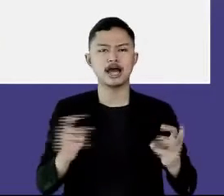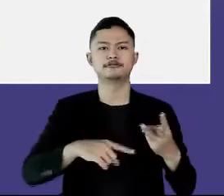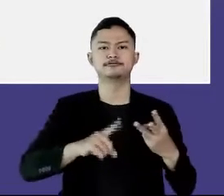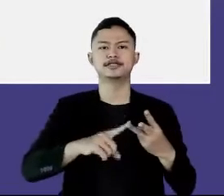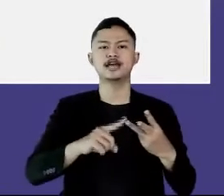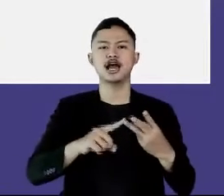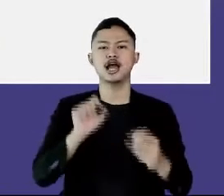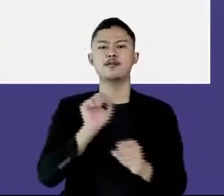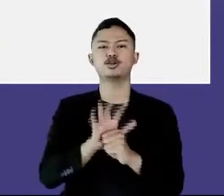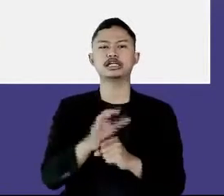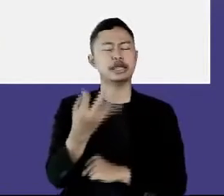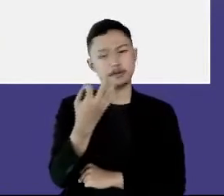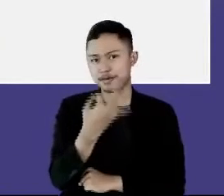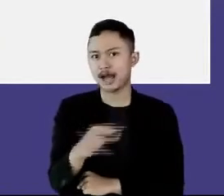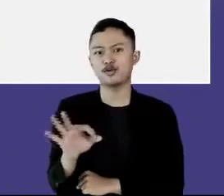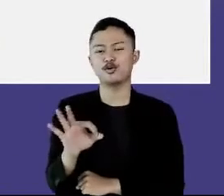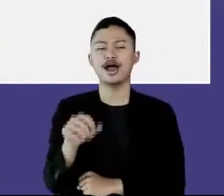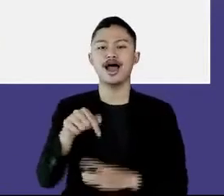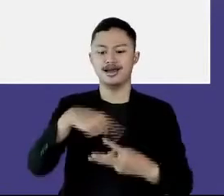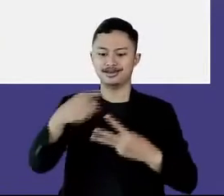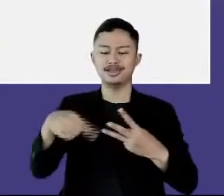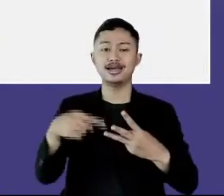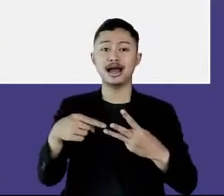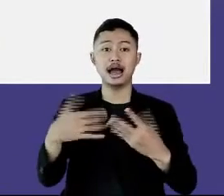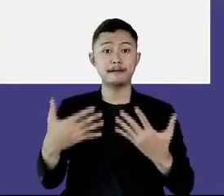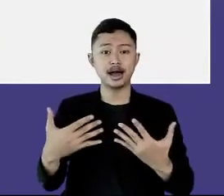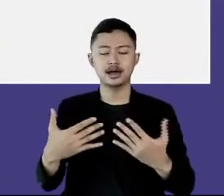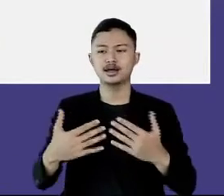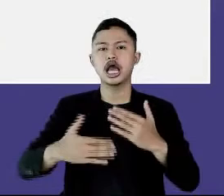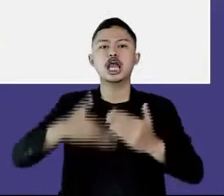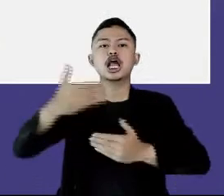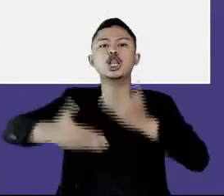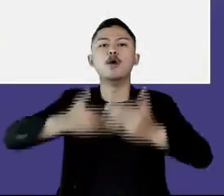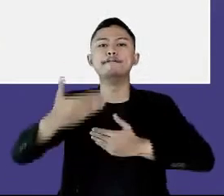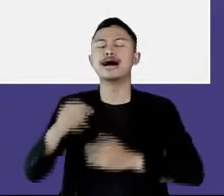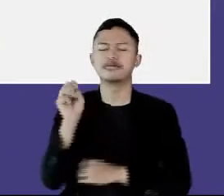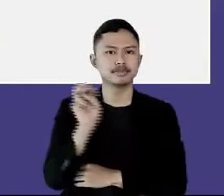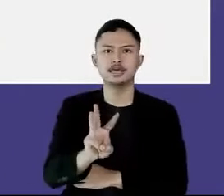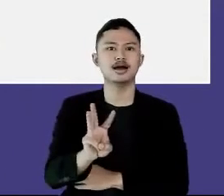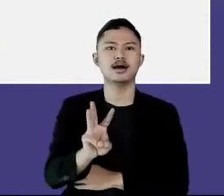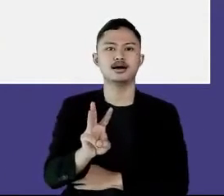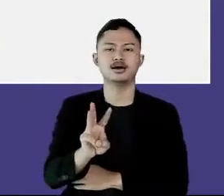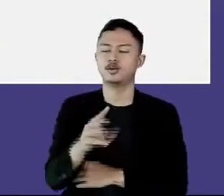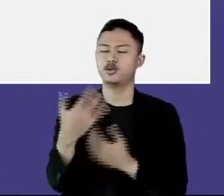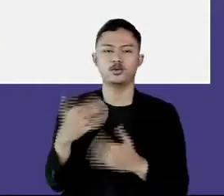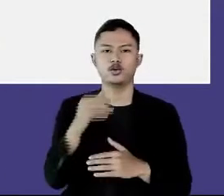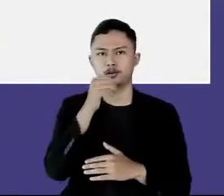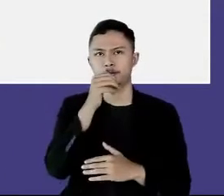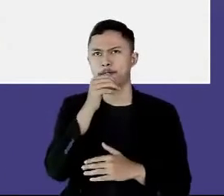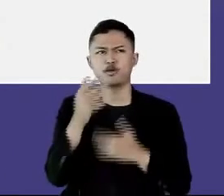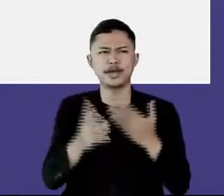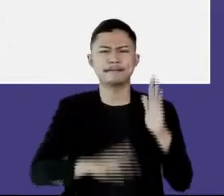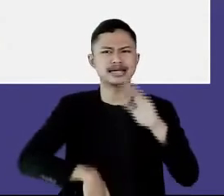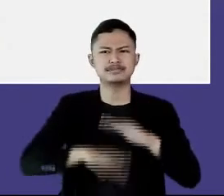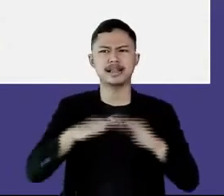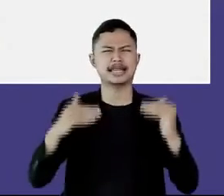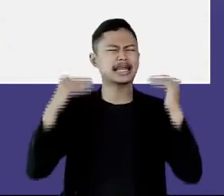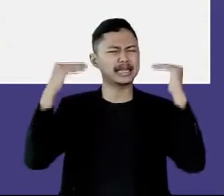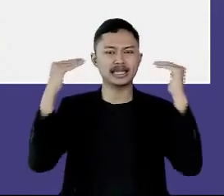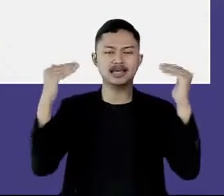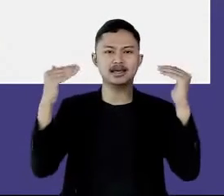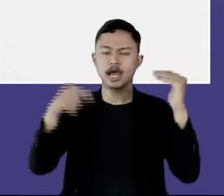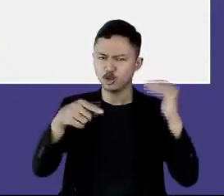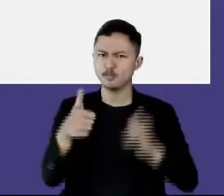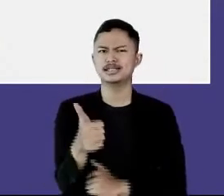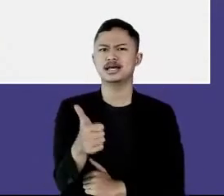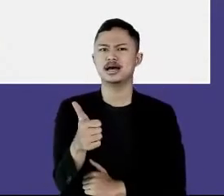terjadi gelombang ketiga yang puncaknya lebih tinggi dari yang sudah kita alami. Itu bisa terjadi dan